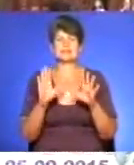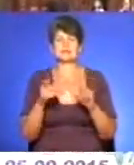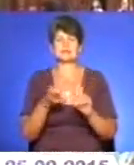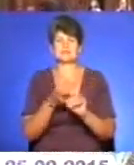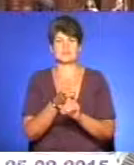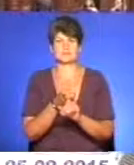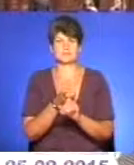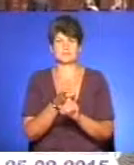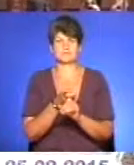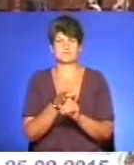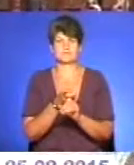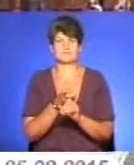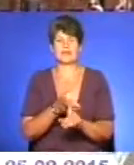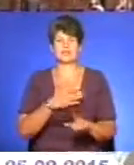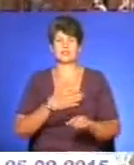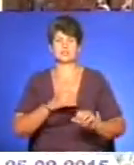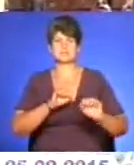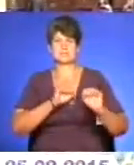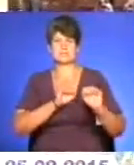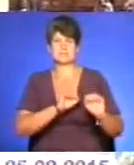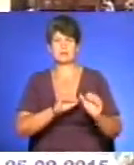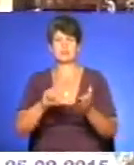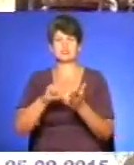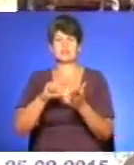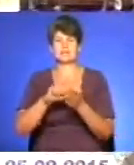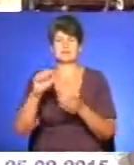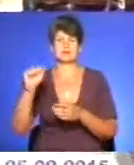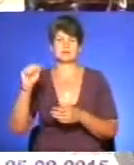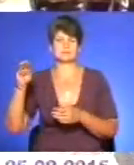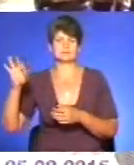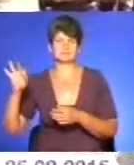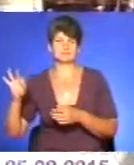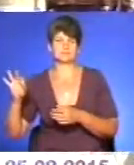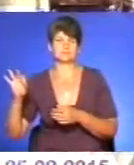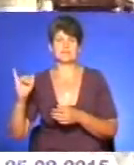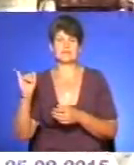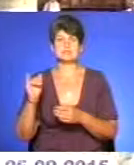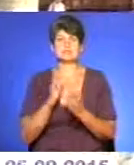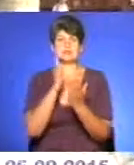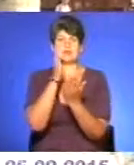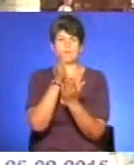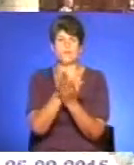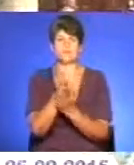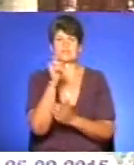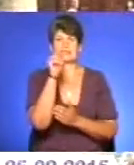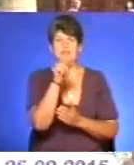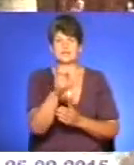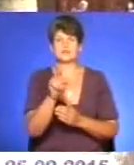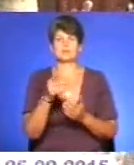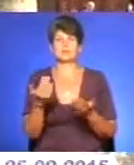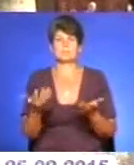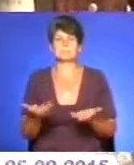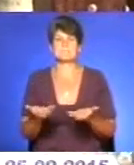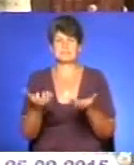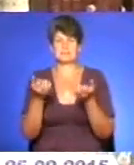присвячений нашим захисникам, учасникам антитерористичної операції і спрямований на те, щоб їх підтримати